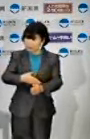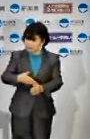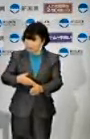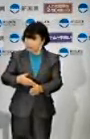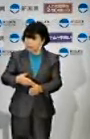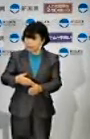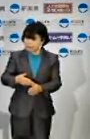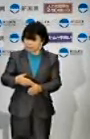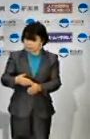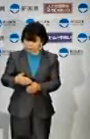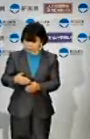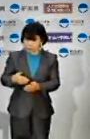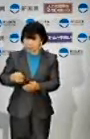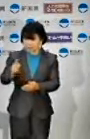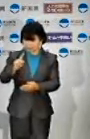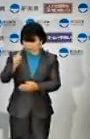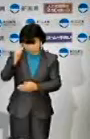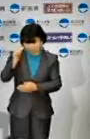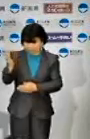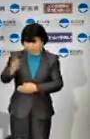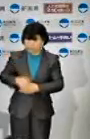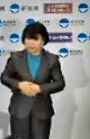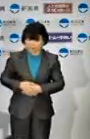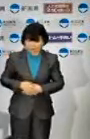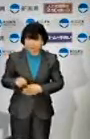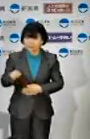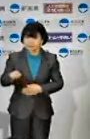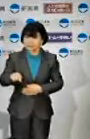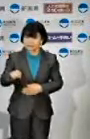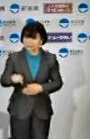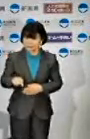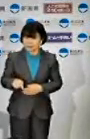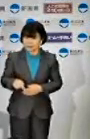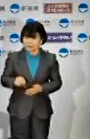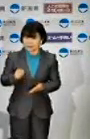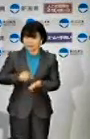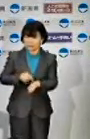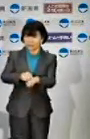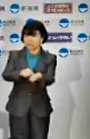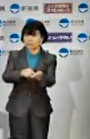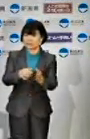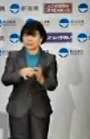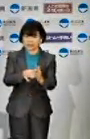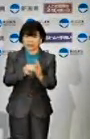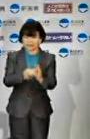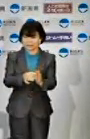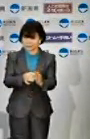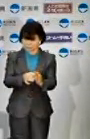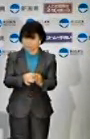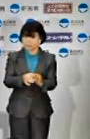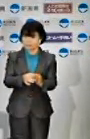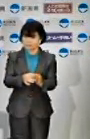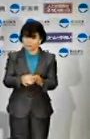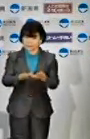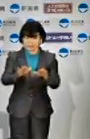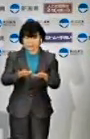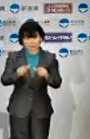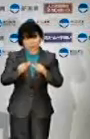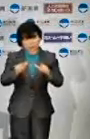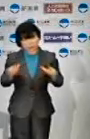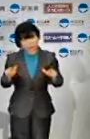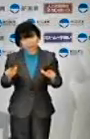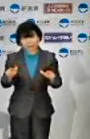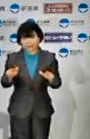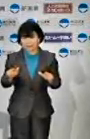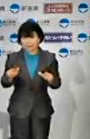報道があったようですけれども、訴訟に関することであって、今の時点でお話しできるものはありません。